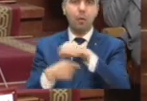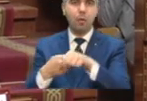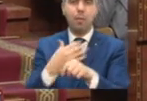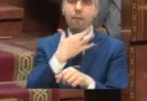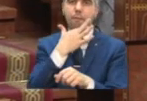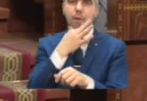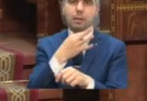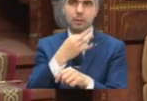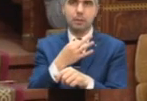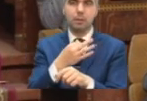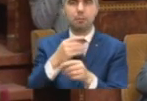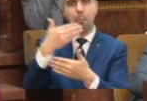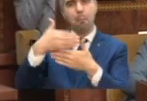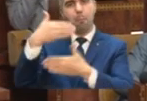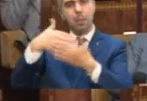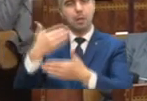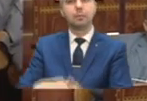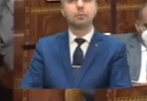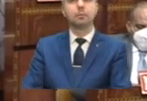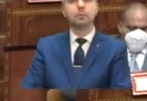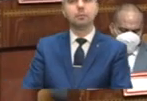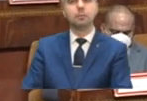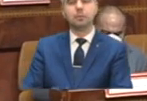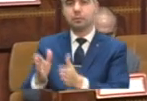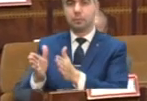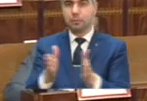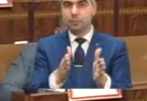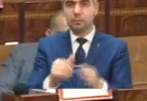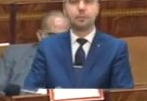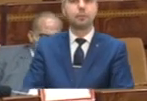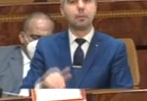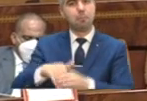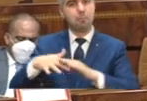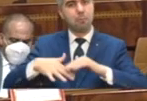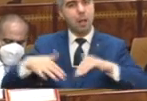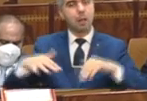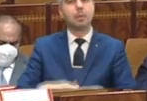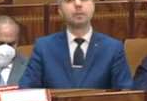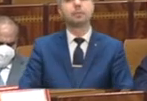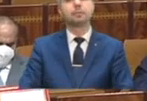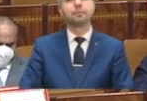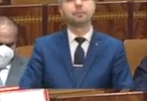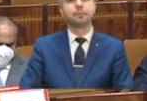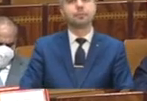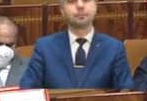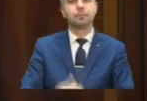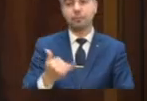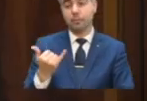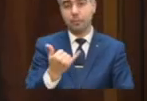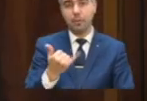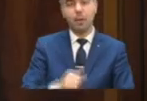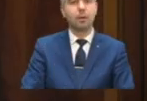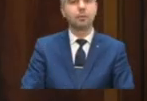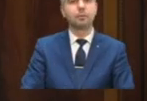لتسهيل عملية البناء. أيها السيدات والسادة النواب المحترمين، لابد من الإشارة هنا